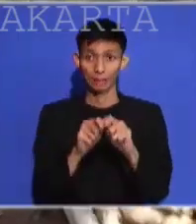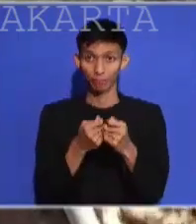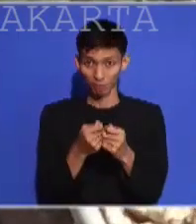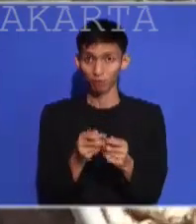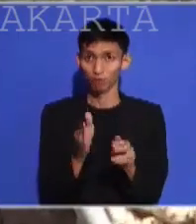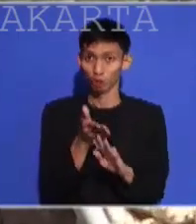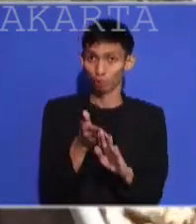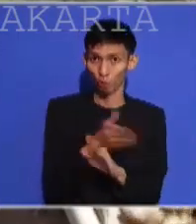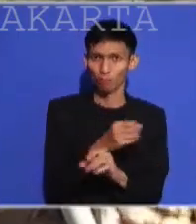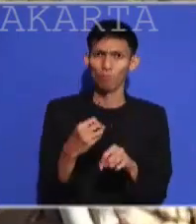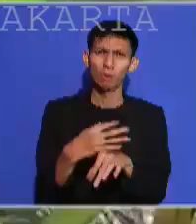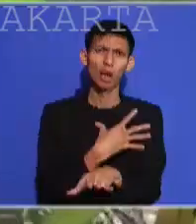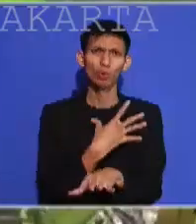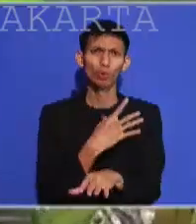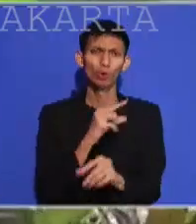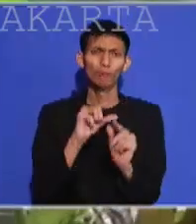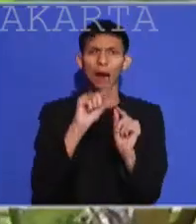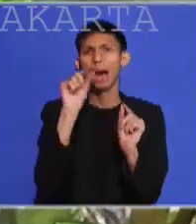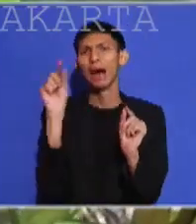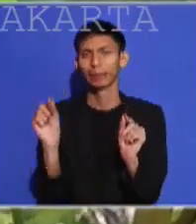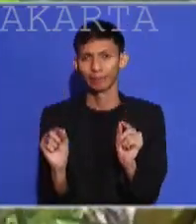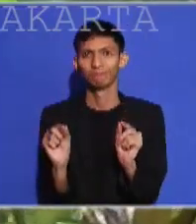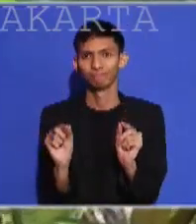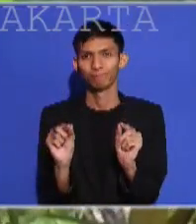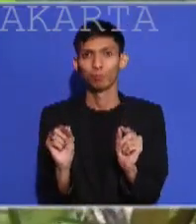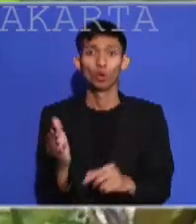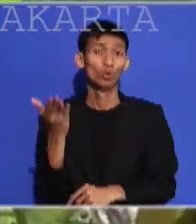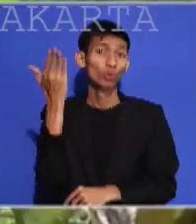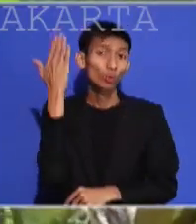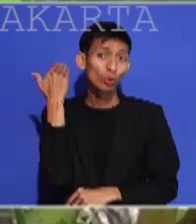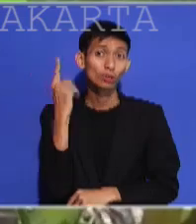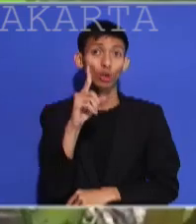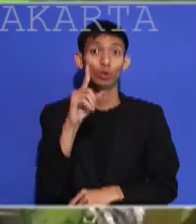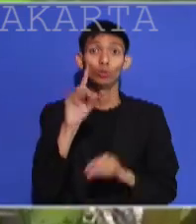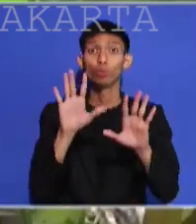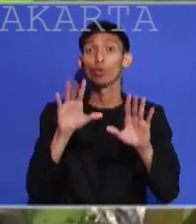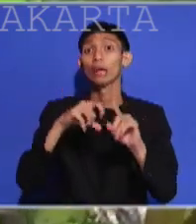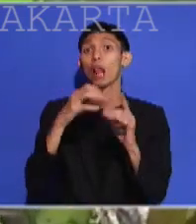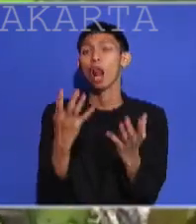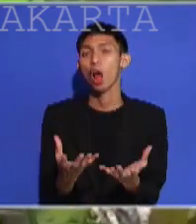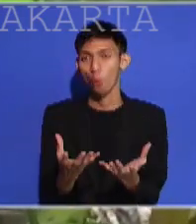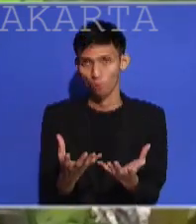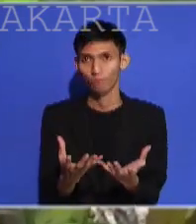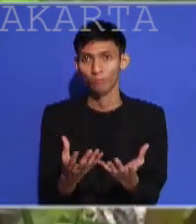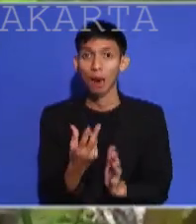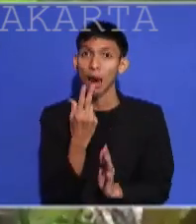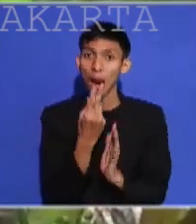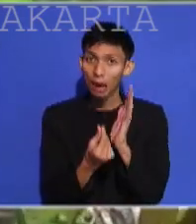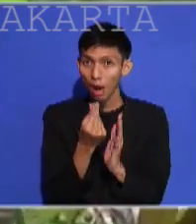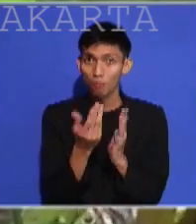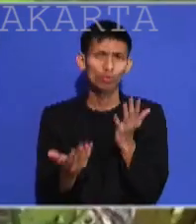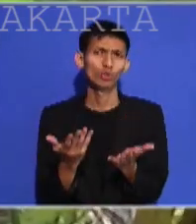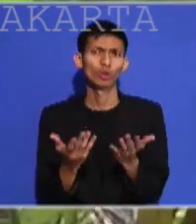nalika nanem pantun. Gin sedoso kilo mas. Reginipun? Regine sedoso kilo niku